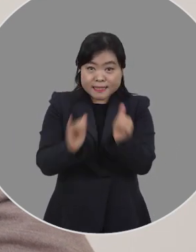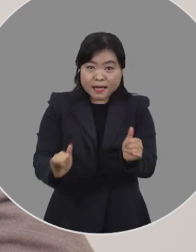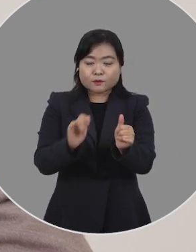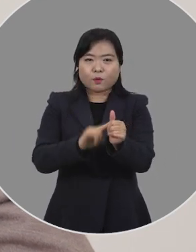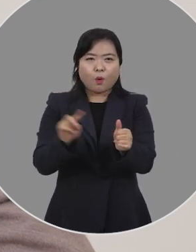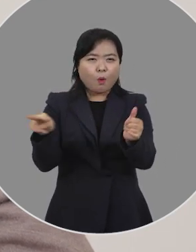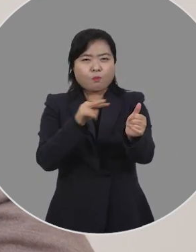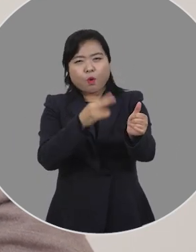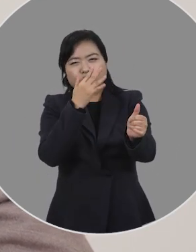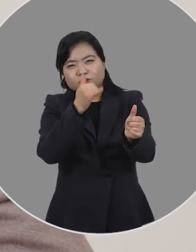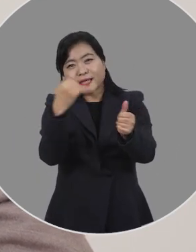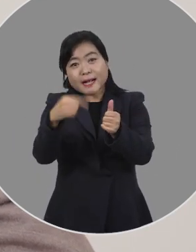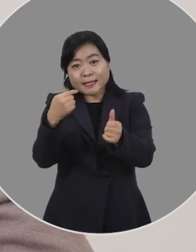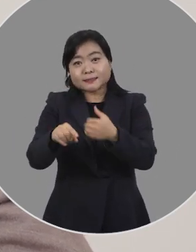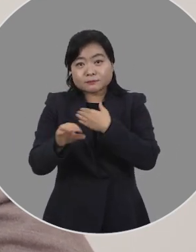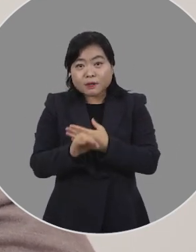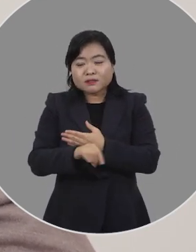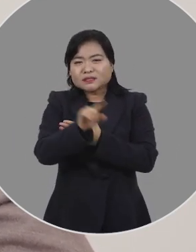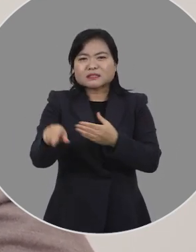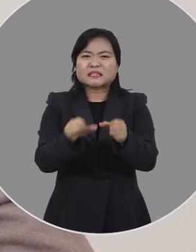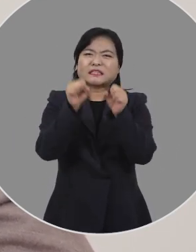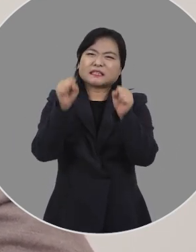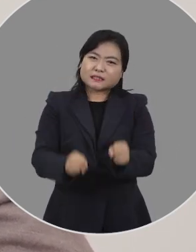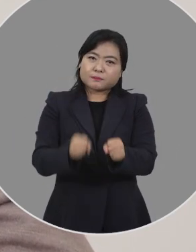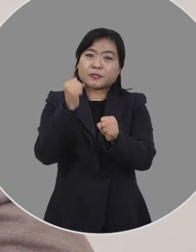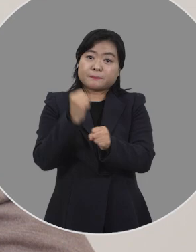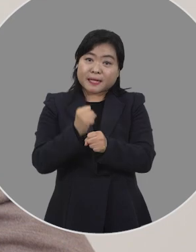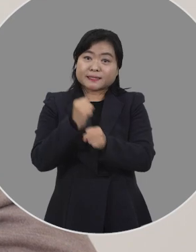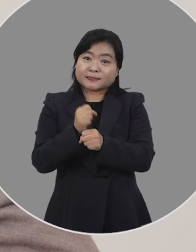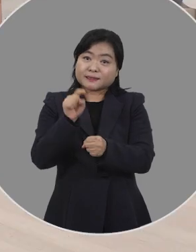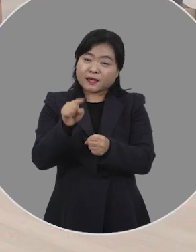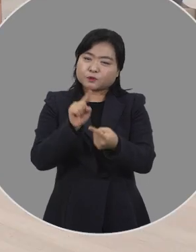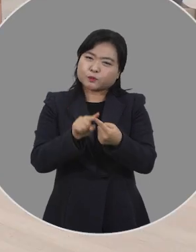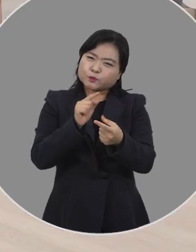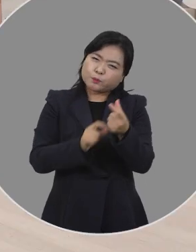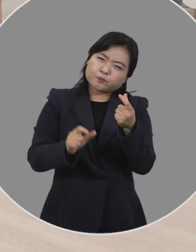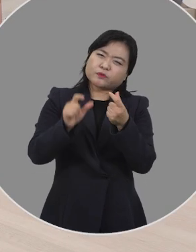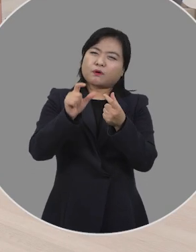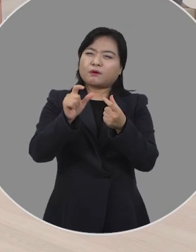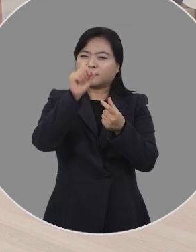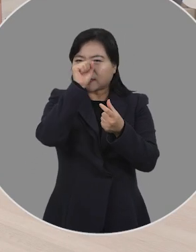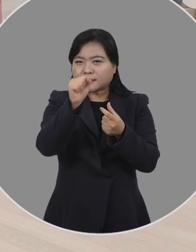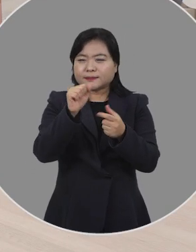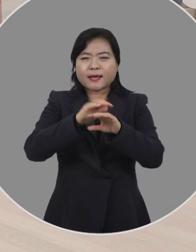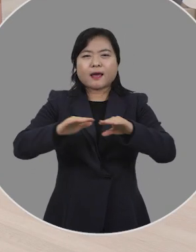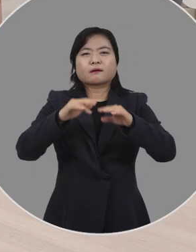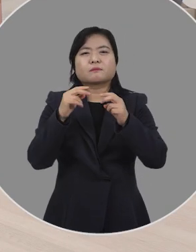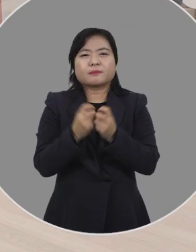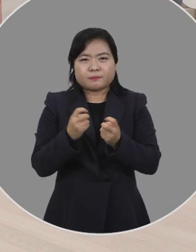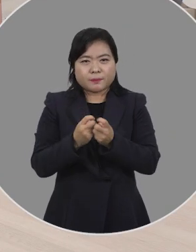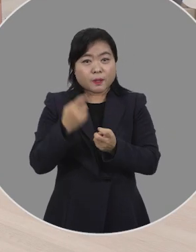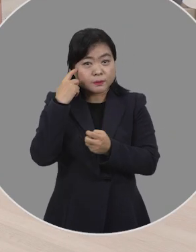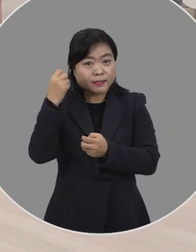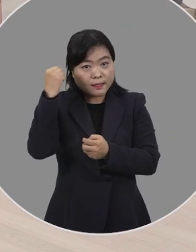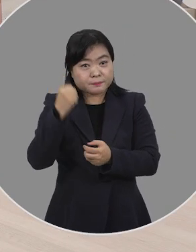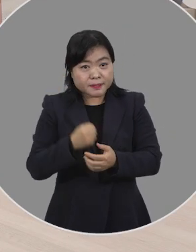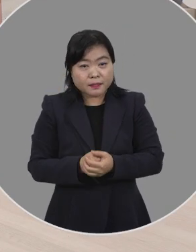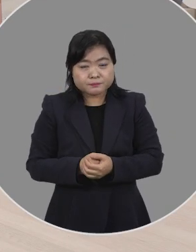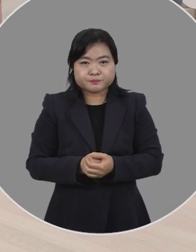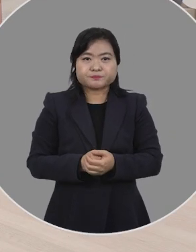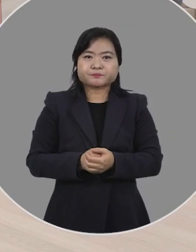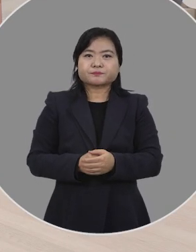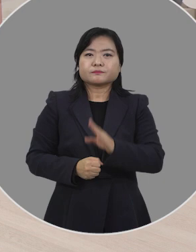있도록 가르치면 그리고 그런 시스템을 만드는 게 조금 더 나은 해결책이 아닐까 그런 생각을